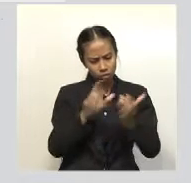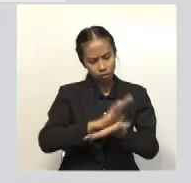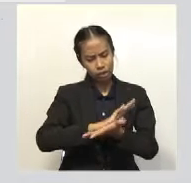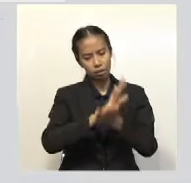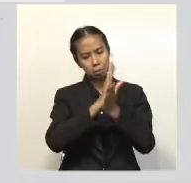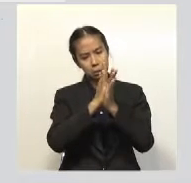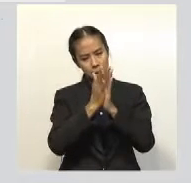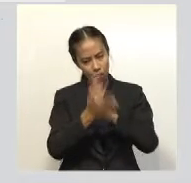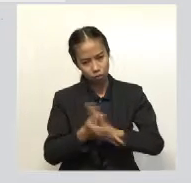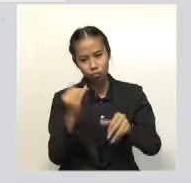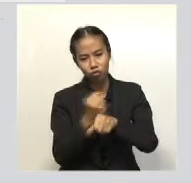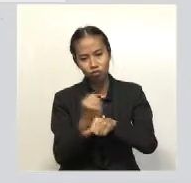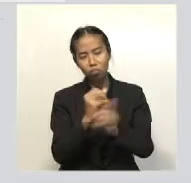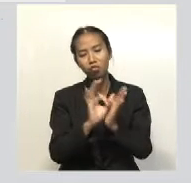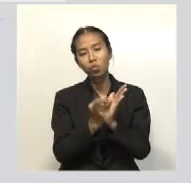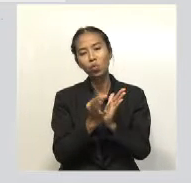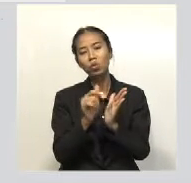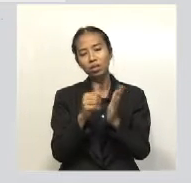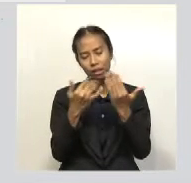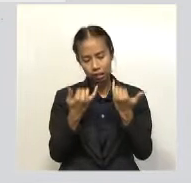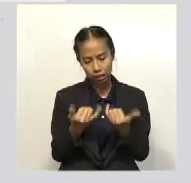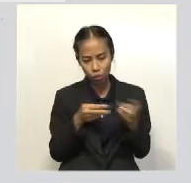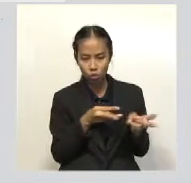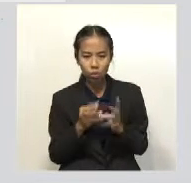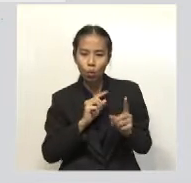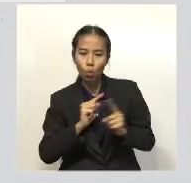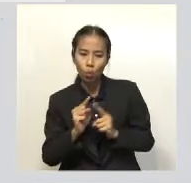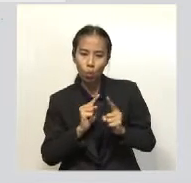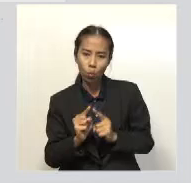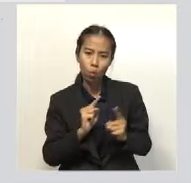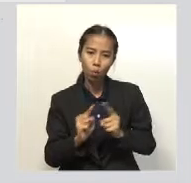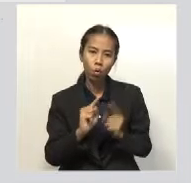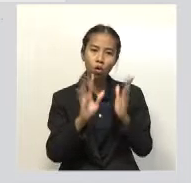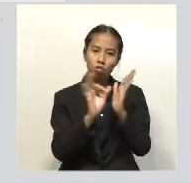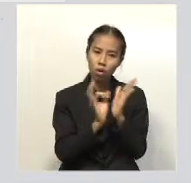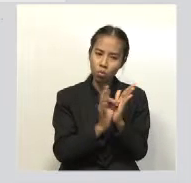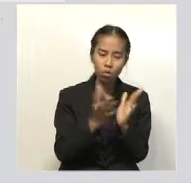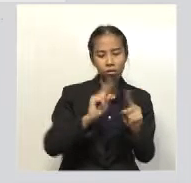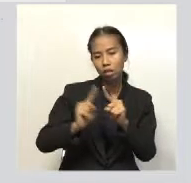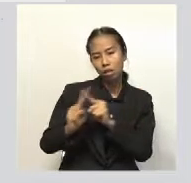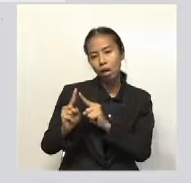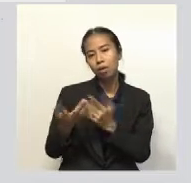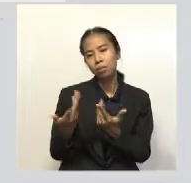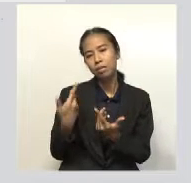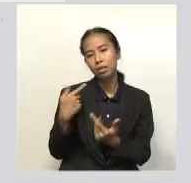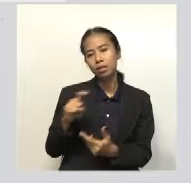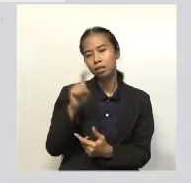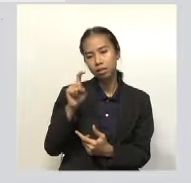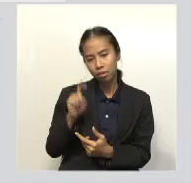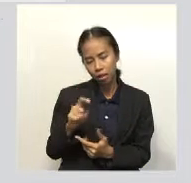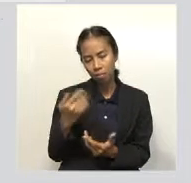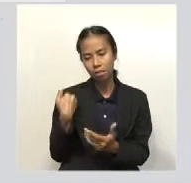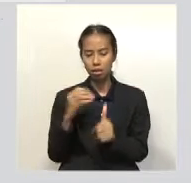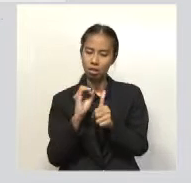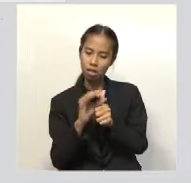ในยุคโซเชียลมีเดียให้มากขึ้นโดยจะเปิดทุกช่องทางในการสื่อสารทางโซเชียลมีเดียซึ่งมีทั้งคำถามและ